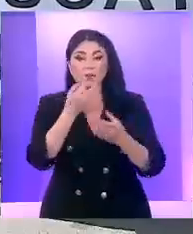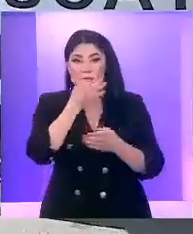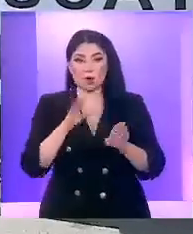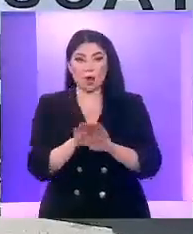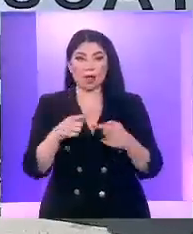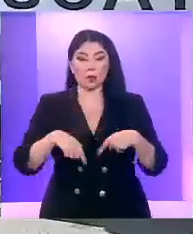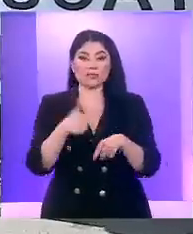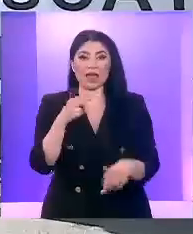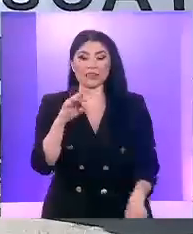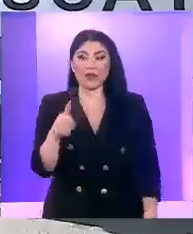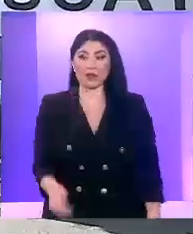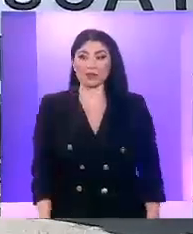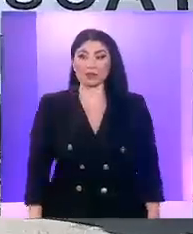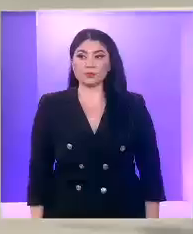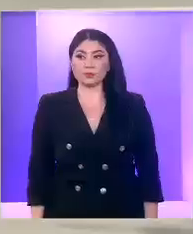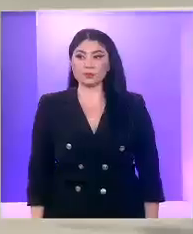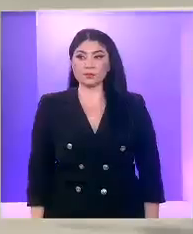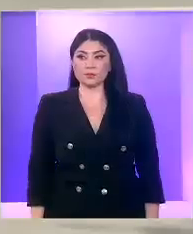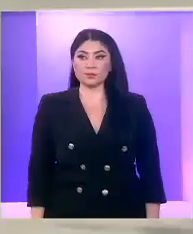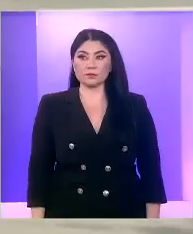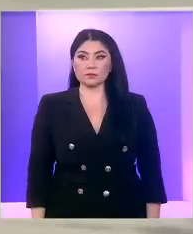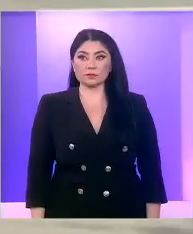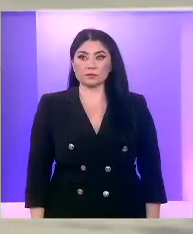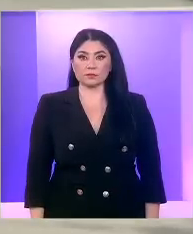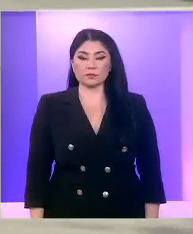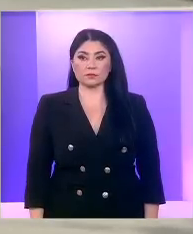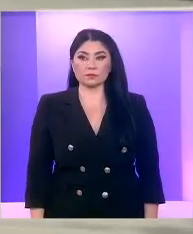colega noastră, Andreea Gheorghe. Andreea, te urmărim.